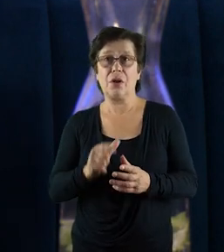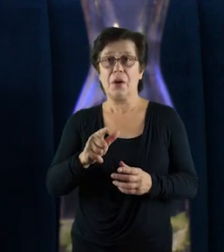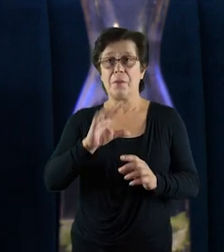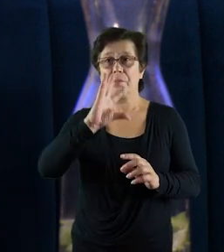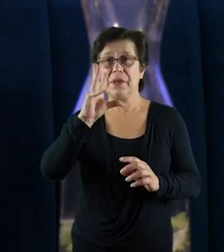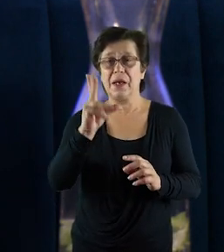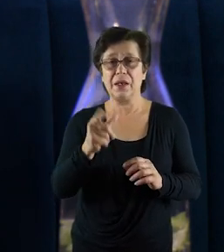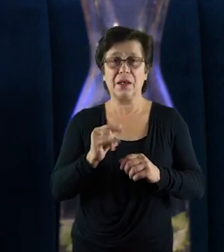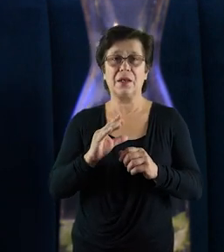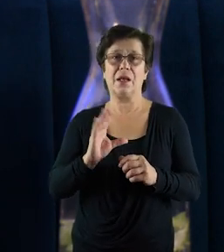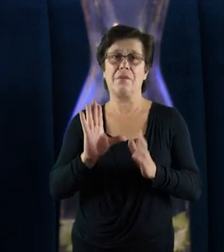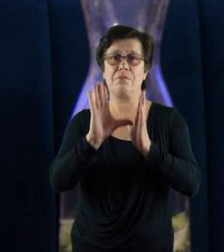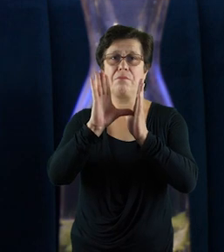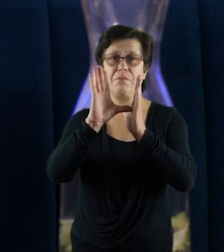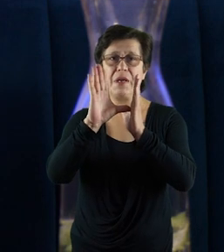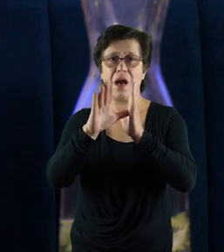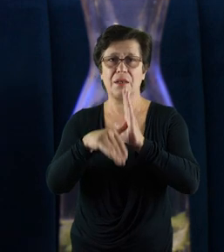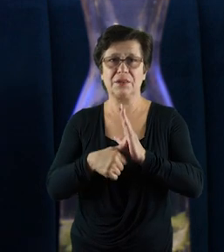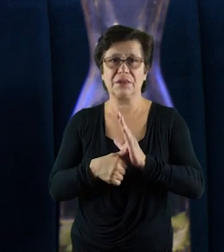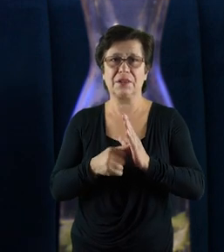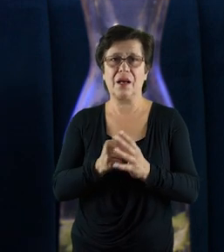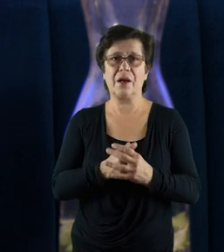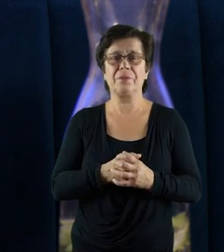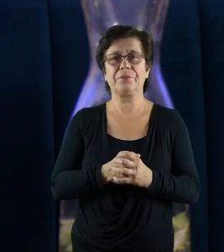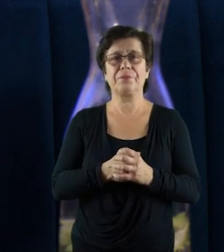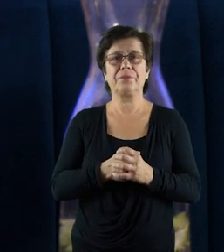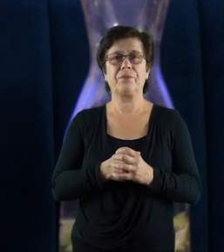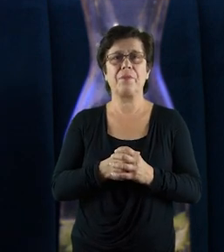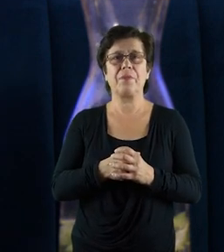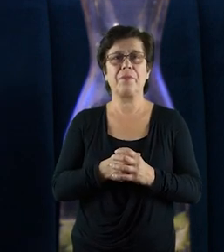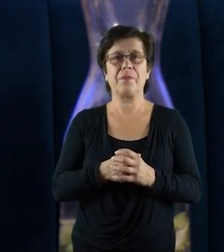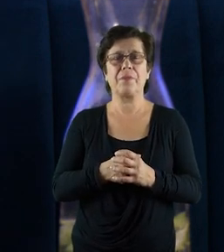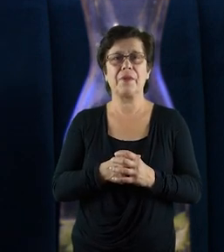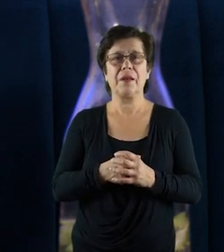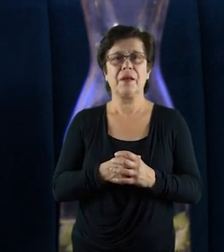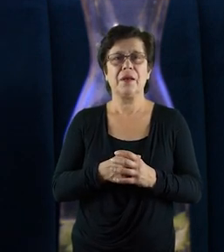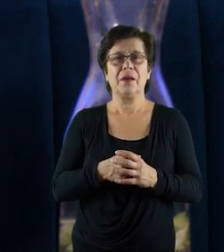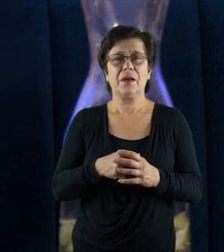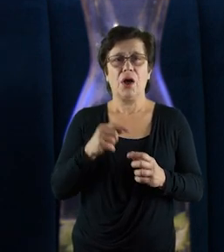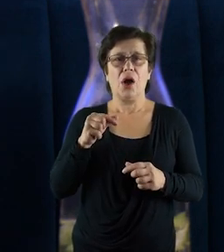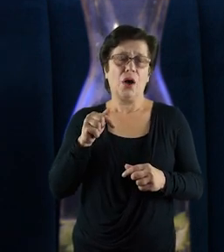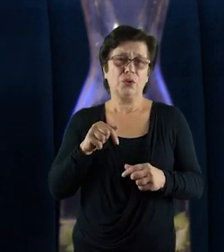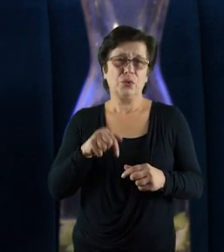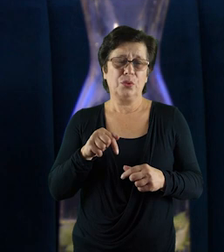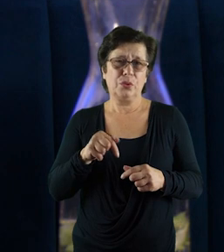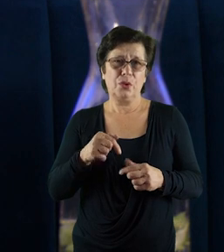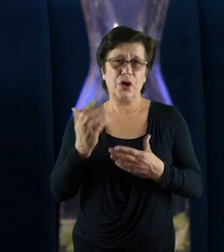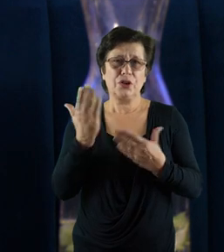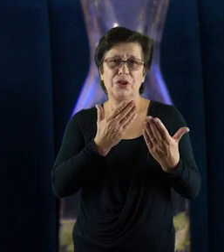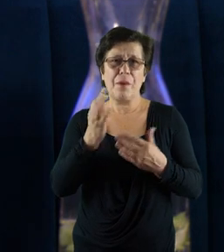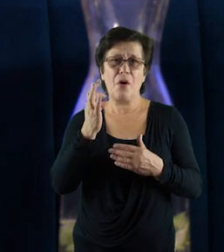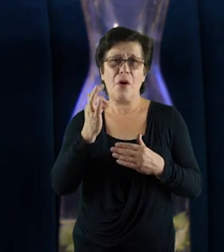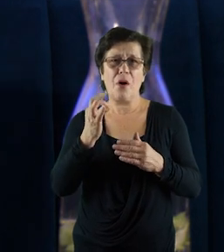miastem, techniką, właściwie tym całym boomem industrialnym, który miał wtedy miejsce. Natomiast tutaj czytamy o wygnańcu